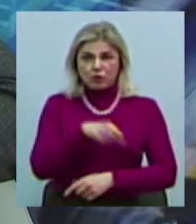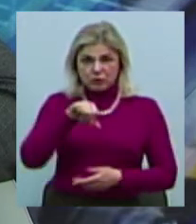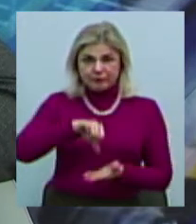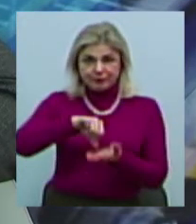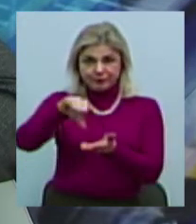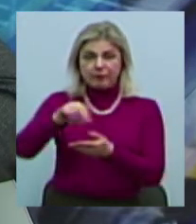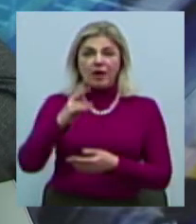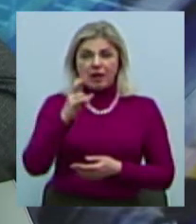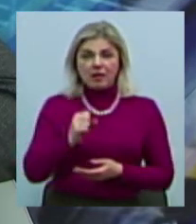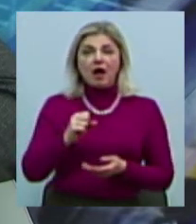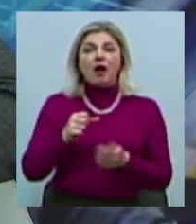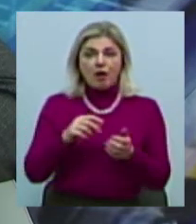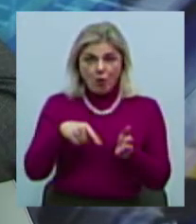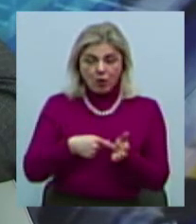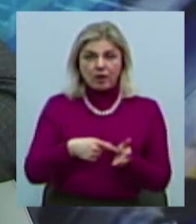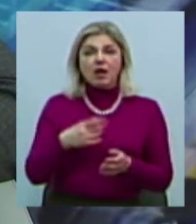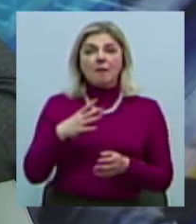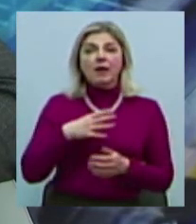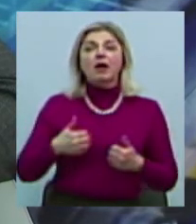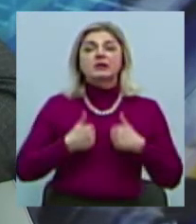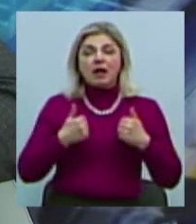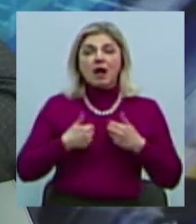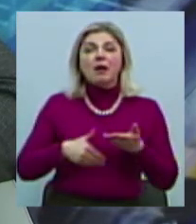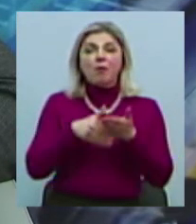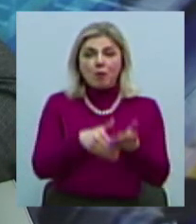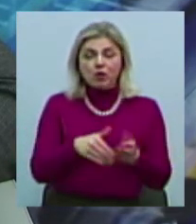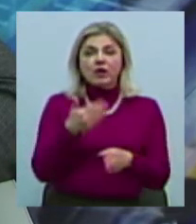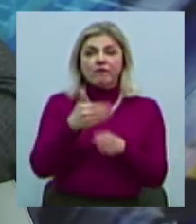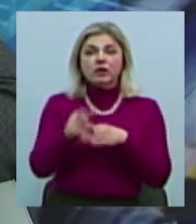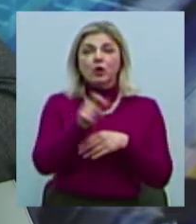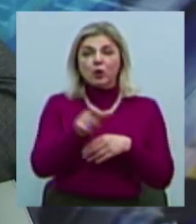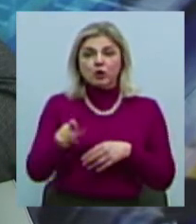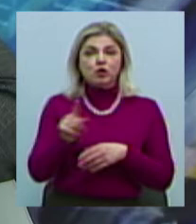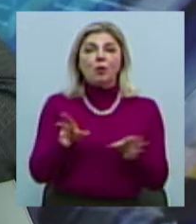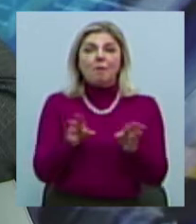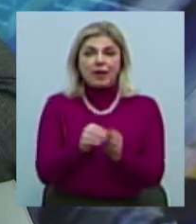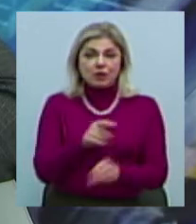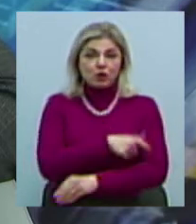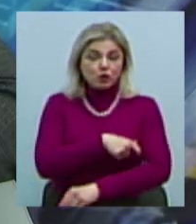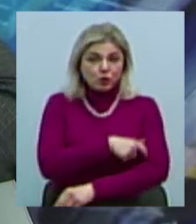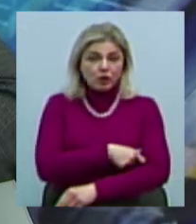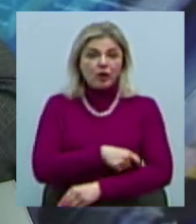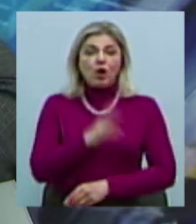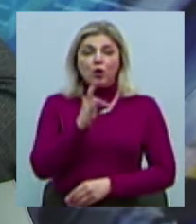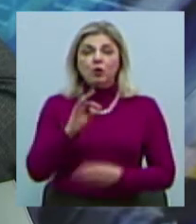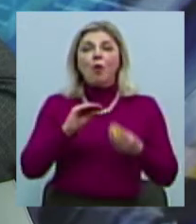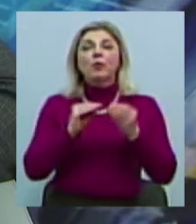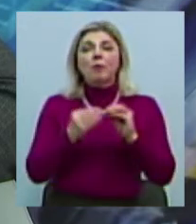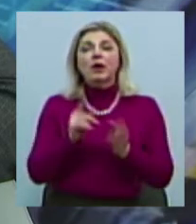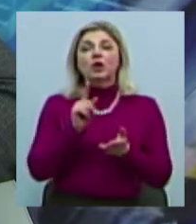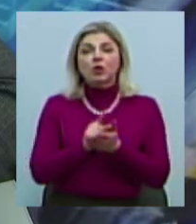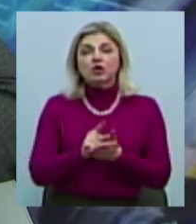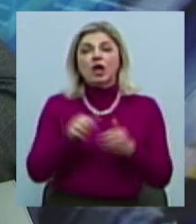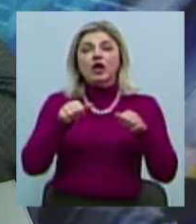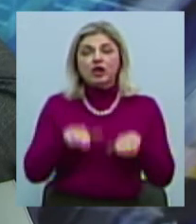Мы пытались даже помогать, выделяли там своих людей из транспортного управления, чтобы они вместе с ними дежурили. Там. Ну, то есть проблема должна решаться в